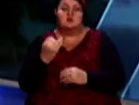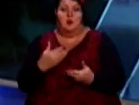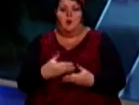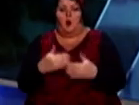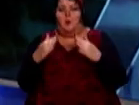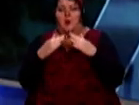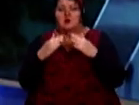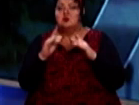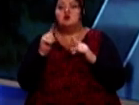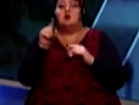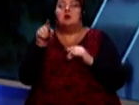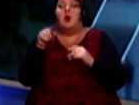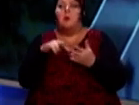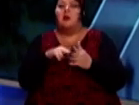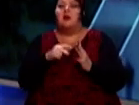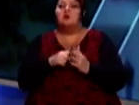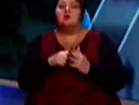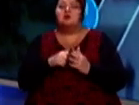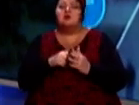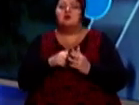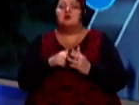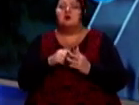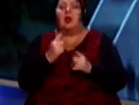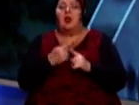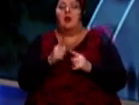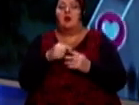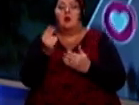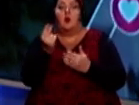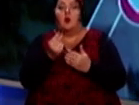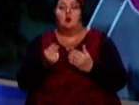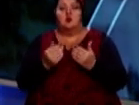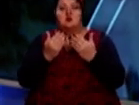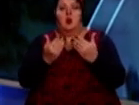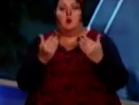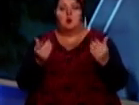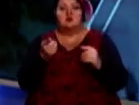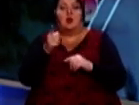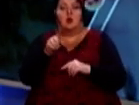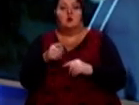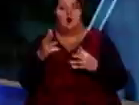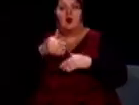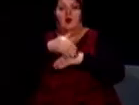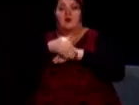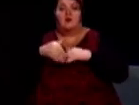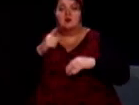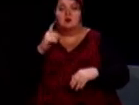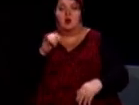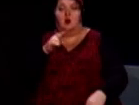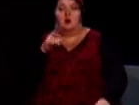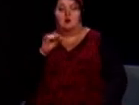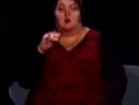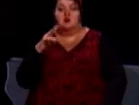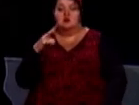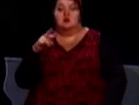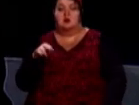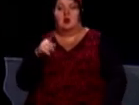помешкання. Що там планується? Відповідайте, будь ласка. Це художній музей той, який вулиця Художня. Ну, художній